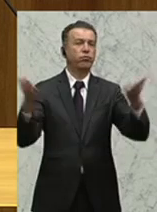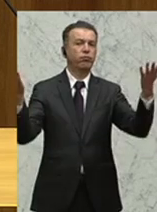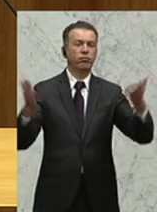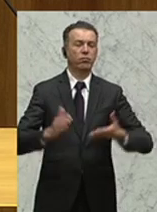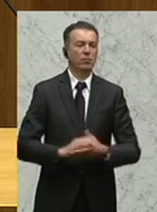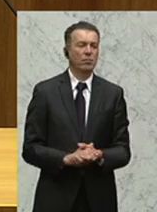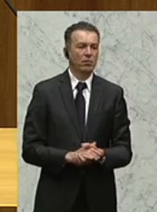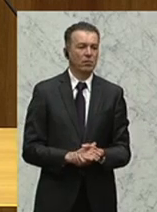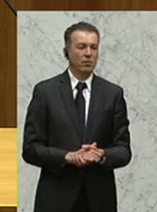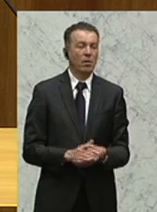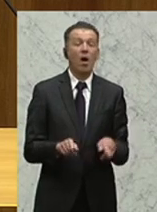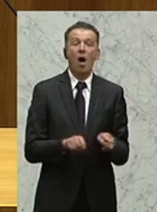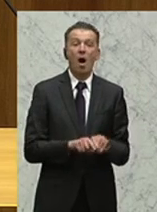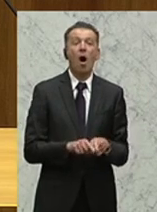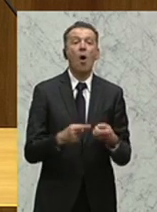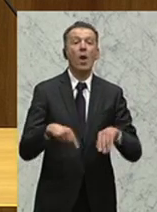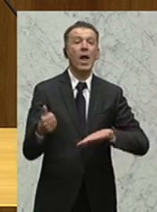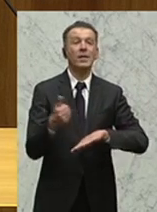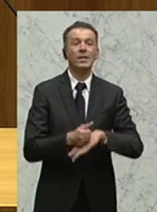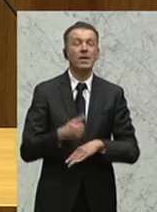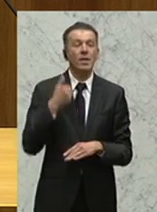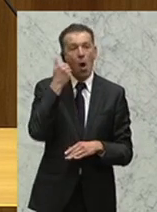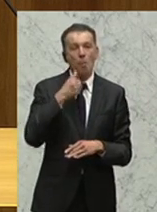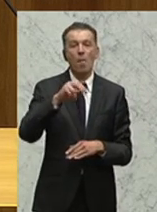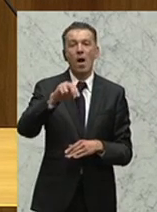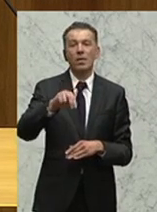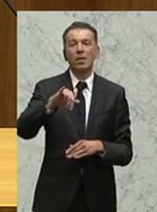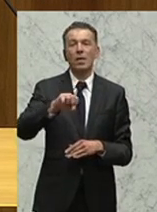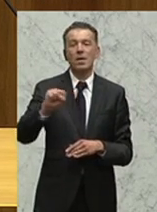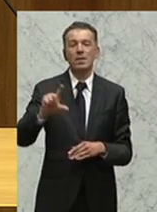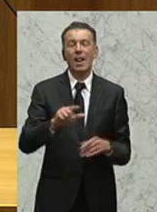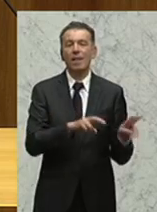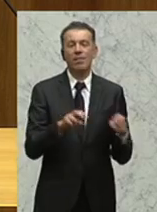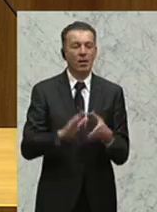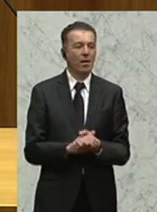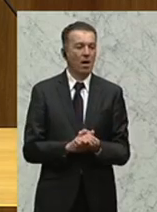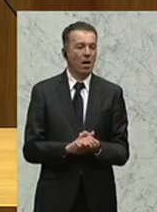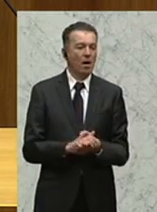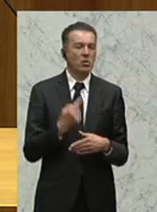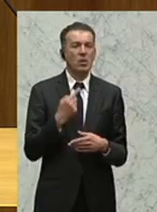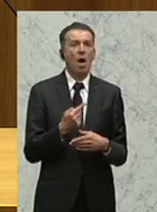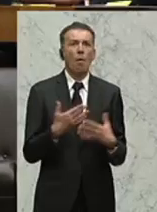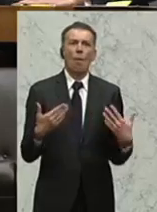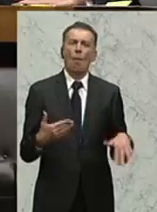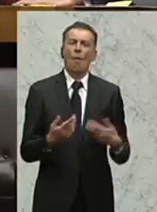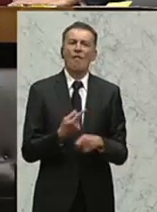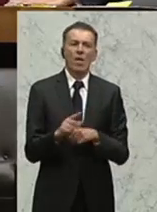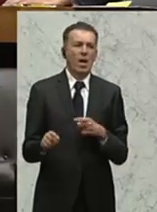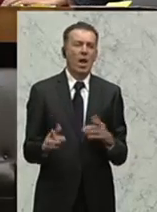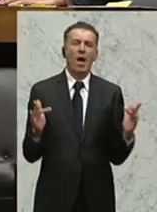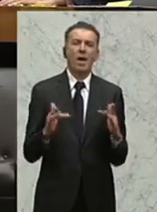Ein weiteres Zitat von Ihrem Landeshauptmann Nissel darf ich Ihnen auch zur Kenntnis bringen, wo er von großen Fehlern spricht bei